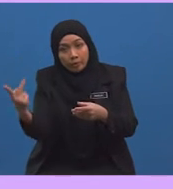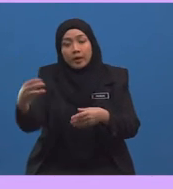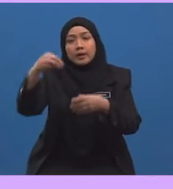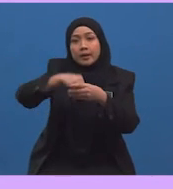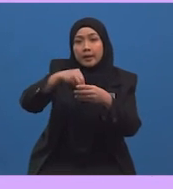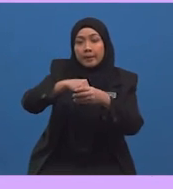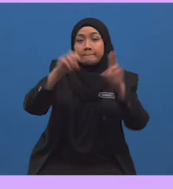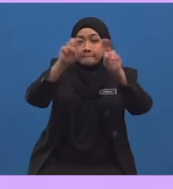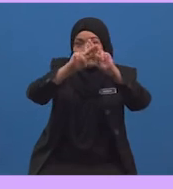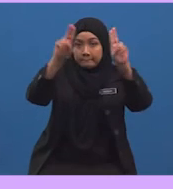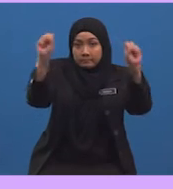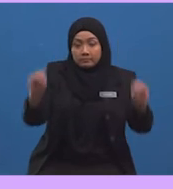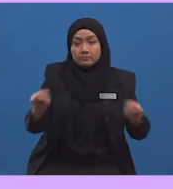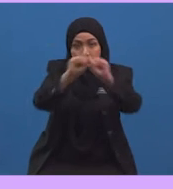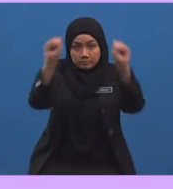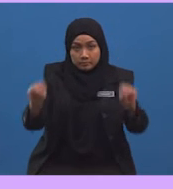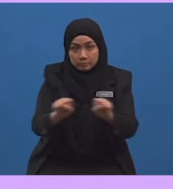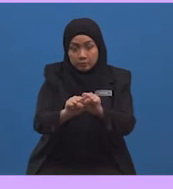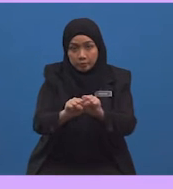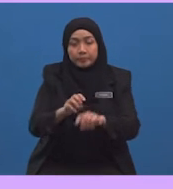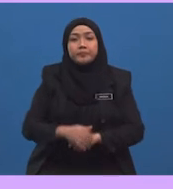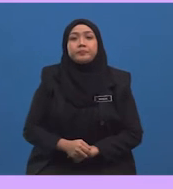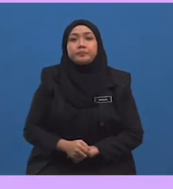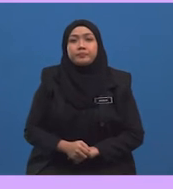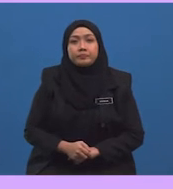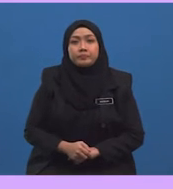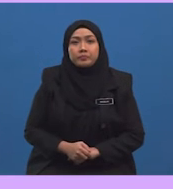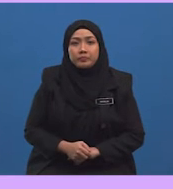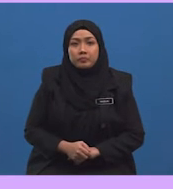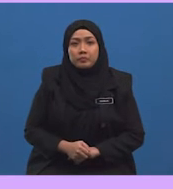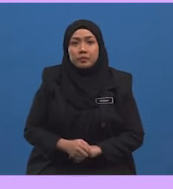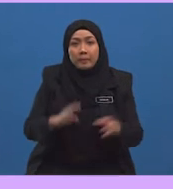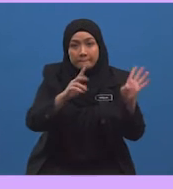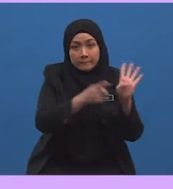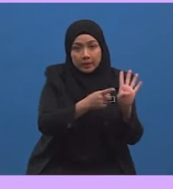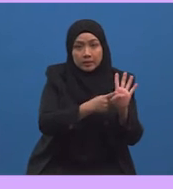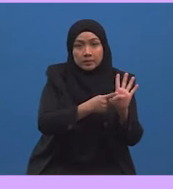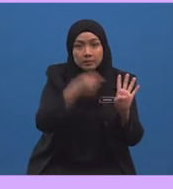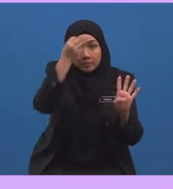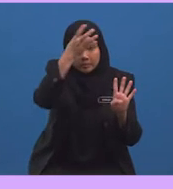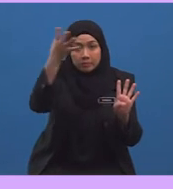Keempat, mewajarkan peranan organisma dalam kita air suatu ekosistem.